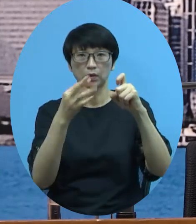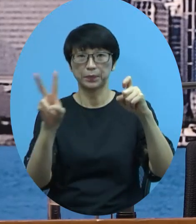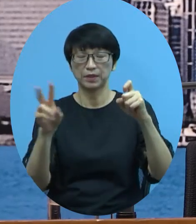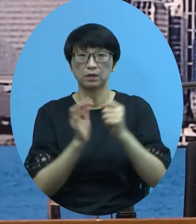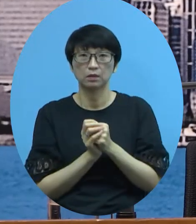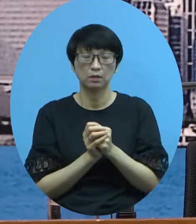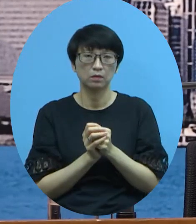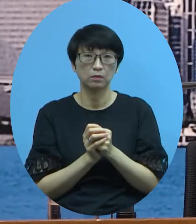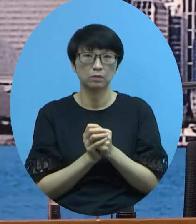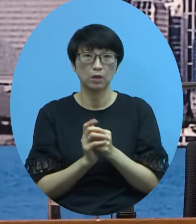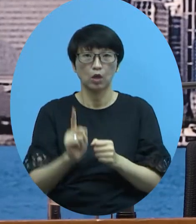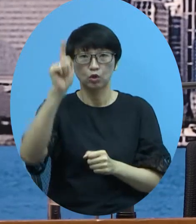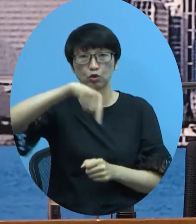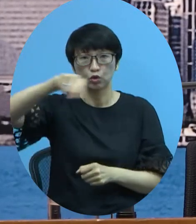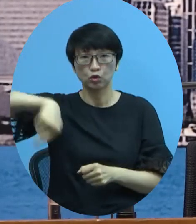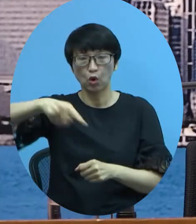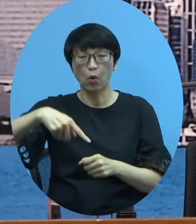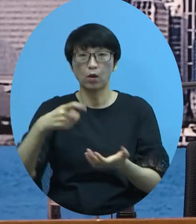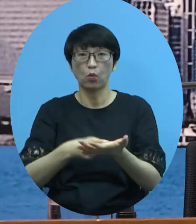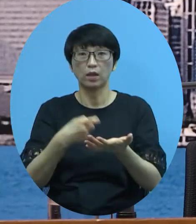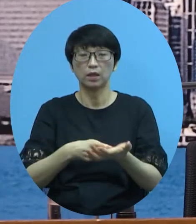就應該有去上環和灣仔。 最